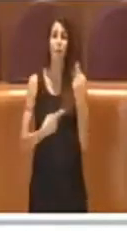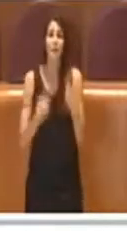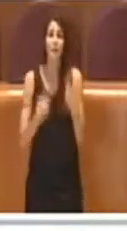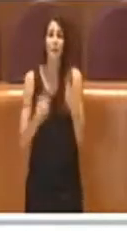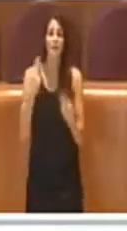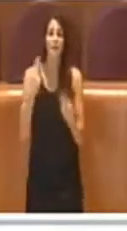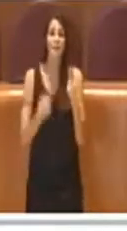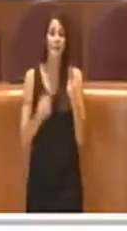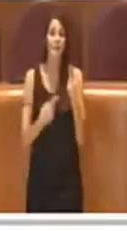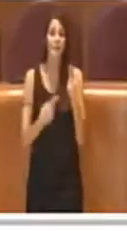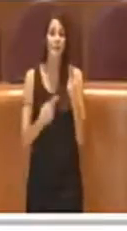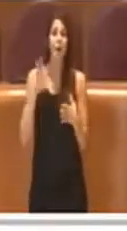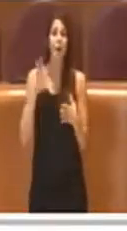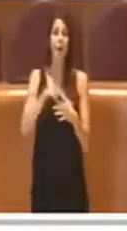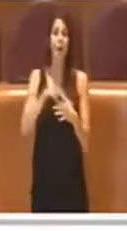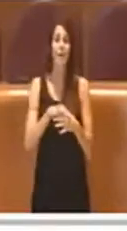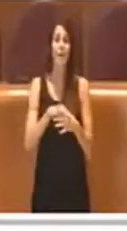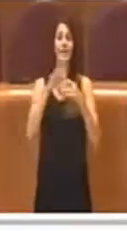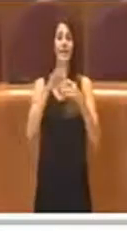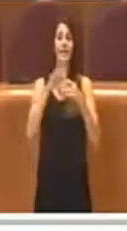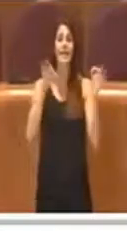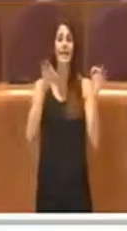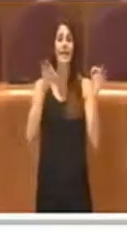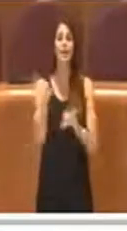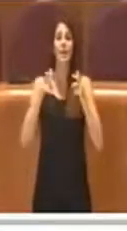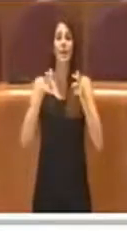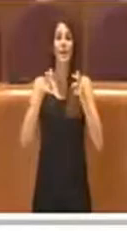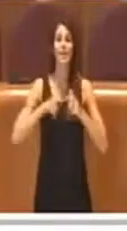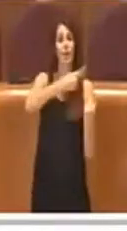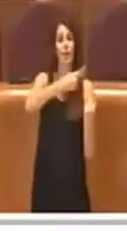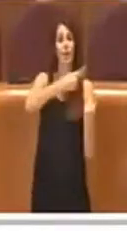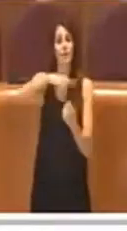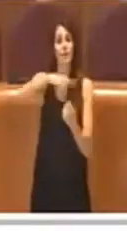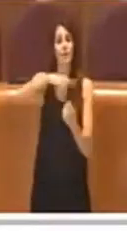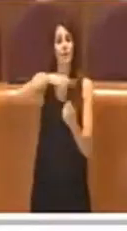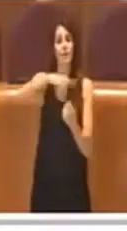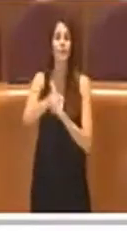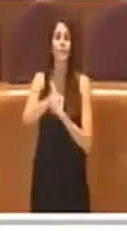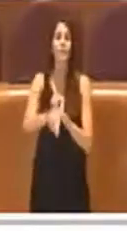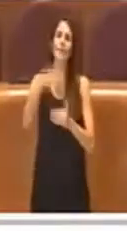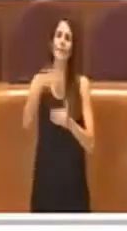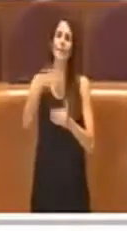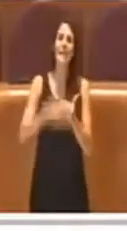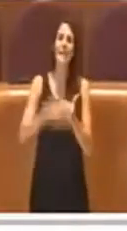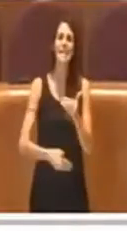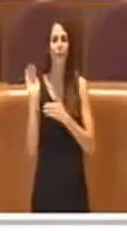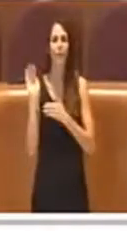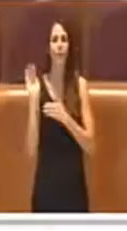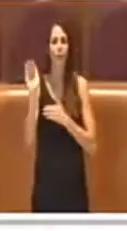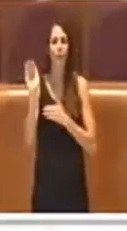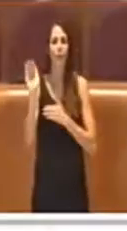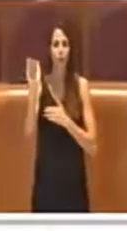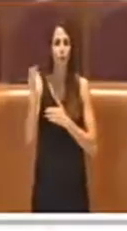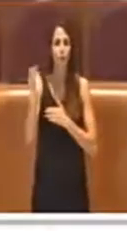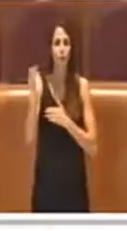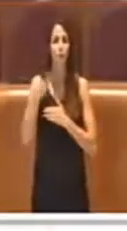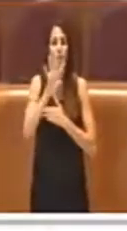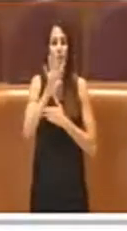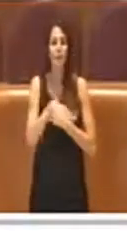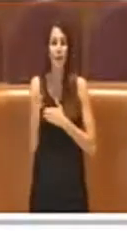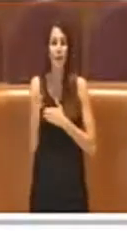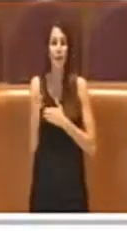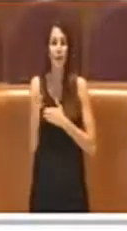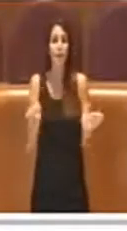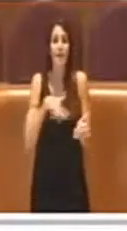spettacoli viaggianti, limitando anche tutte le azioni future per quello che sarà il piano di settore all'interno dello stesso